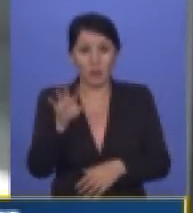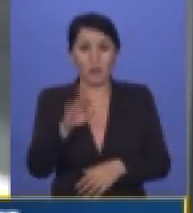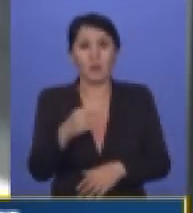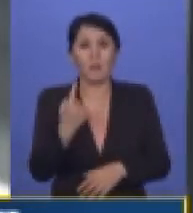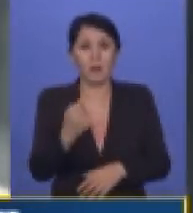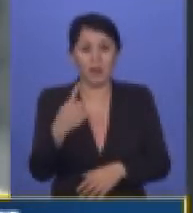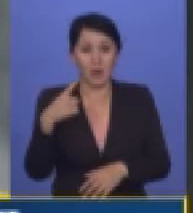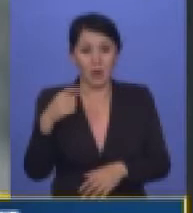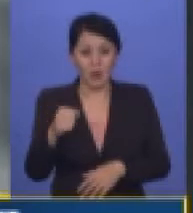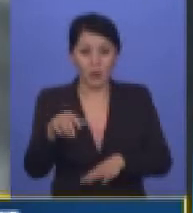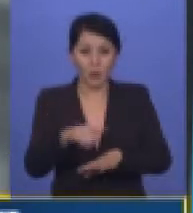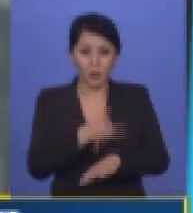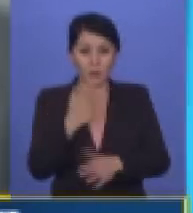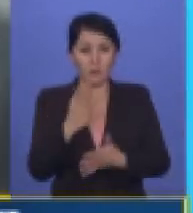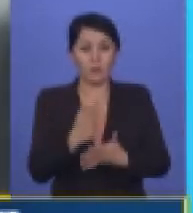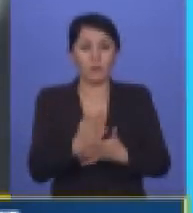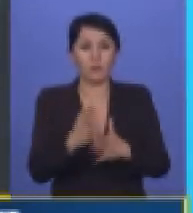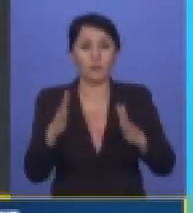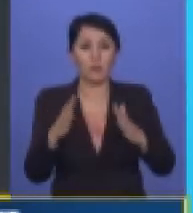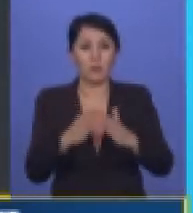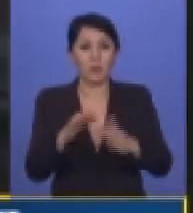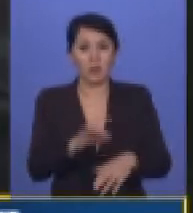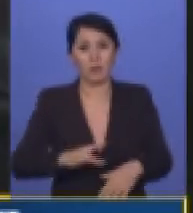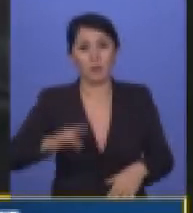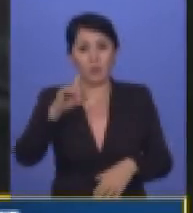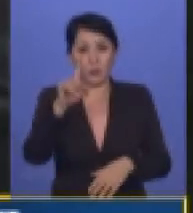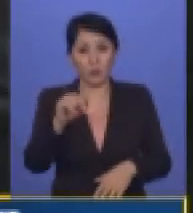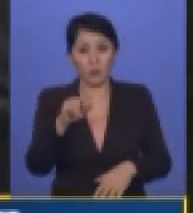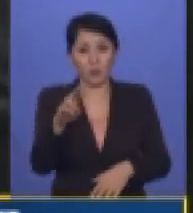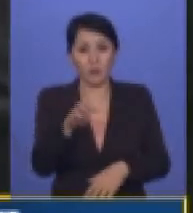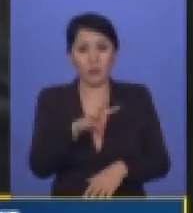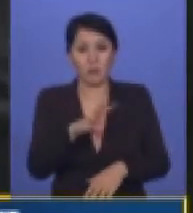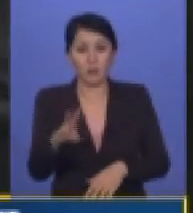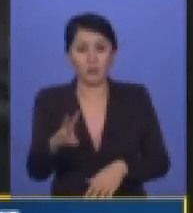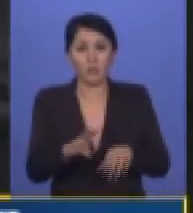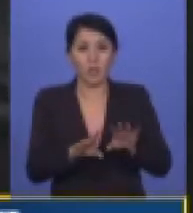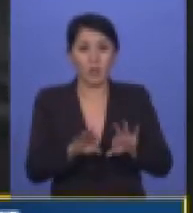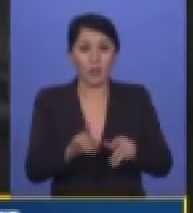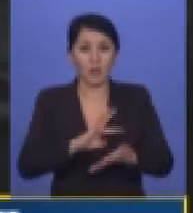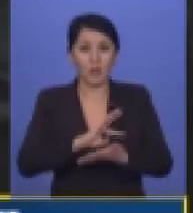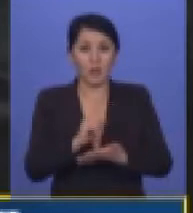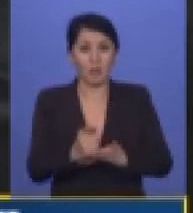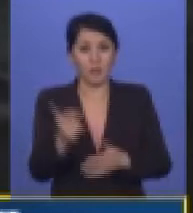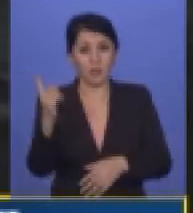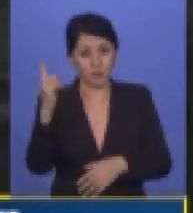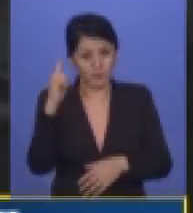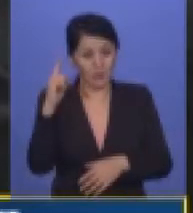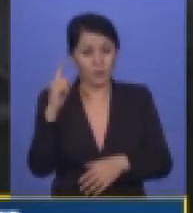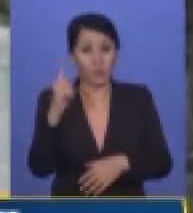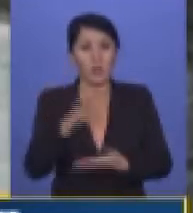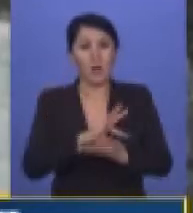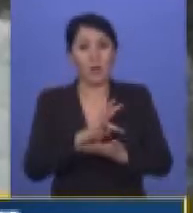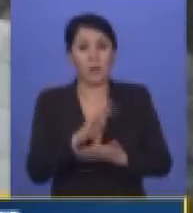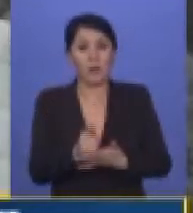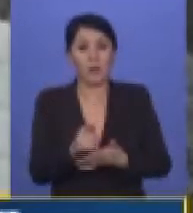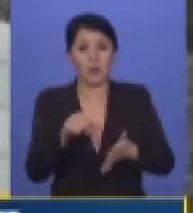1А мекенжайы бойынша орналасқан. Үйдің жалпы аумағы 100 шаршы метр. Кеңсе компьютерлік техника, телефон және жиһазбен жабдықталған.